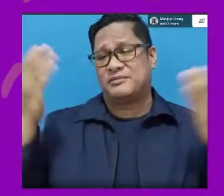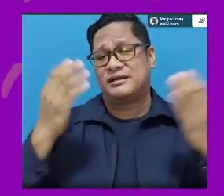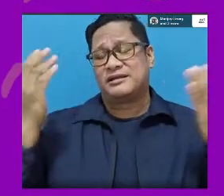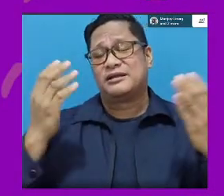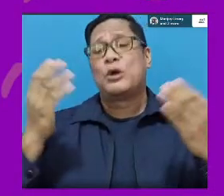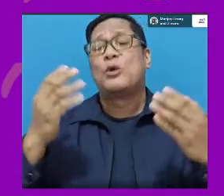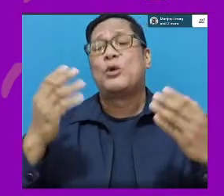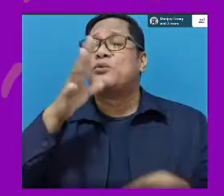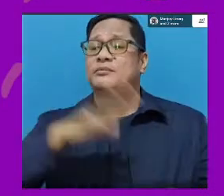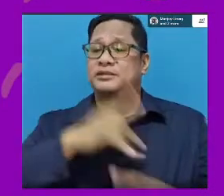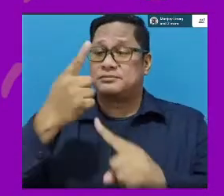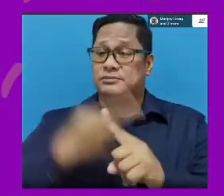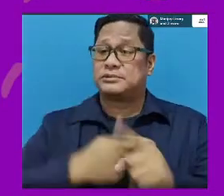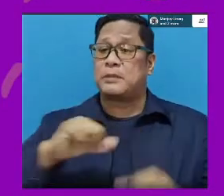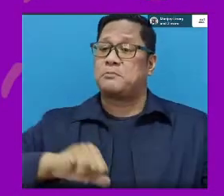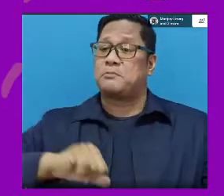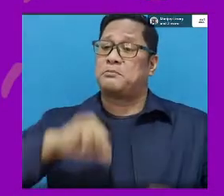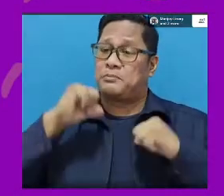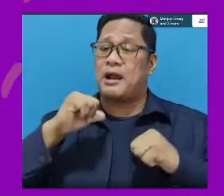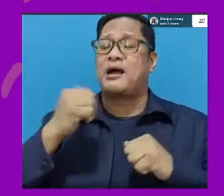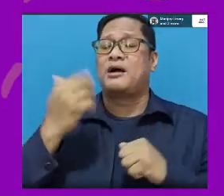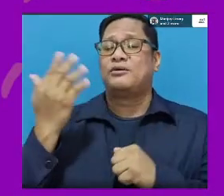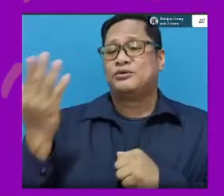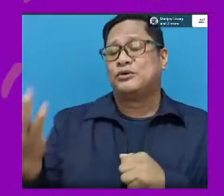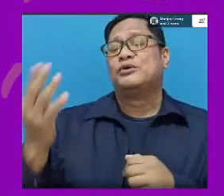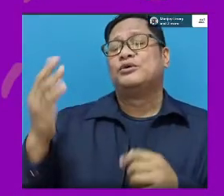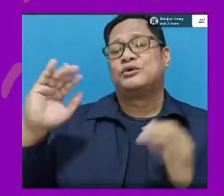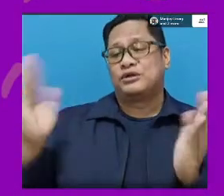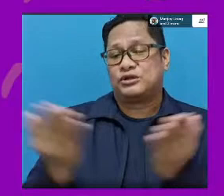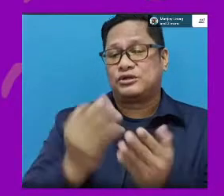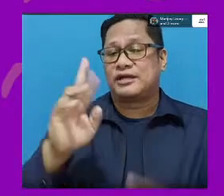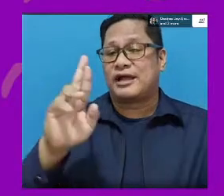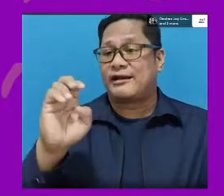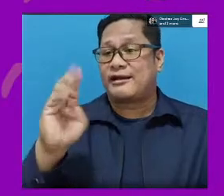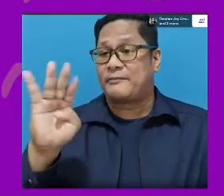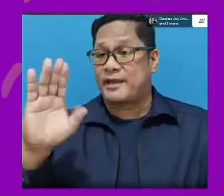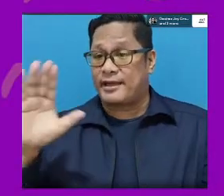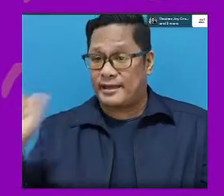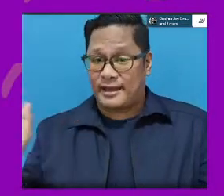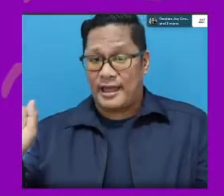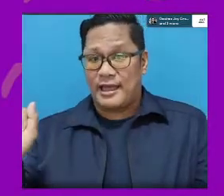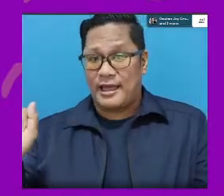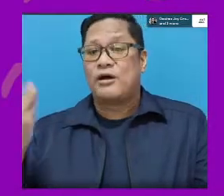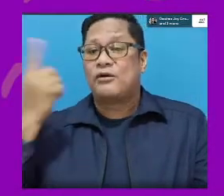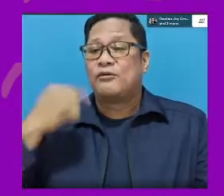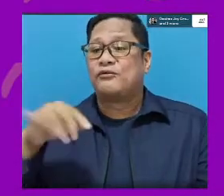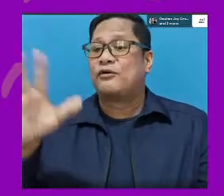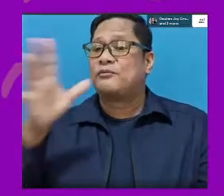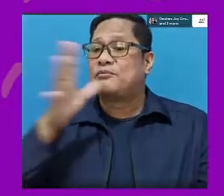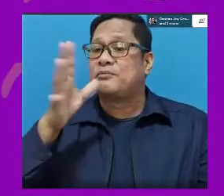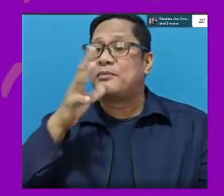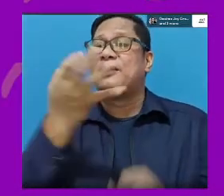proud to introduce to you Rebecca Abraham, one half of Inang Laya or Mother Freedom.